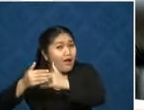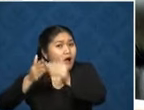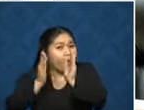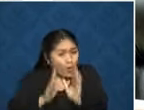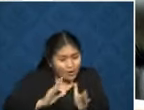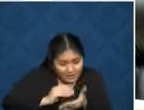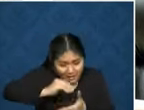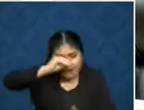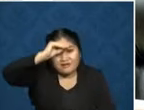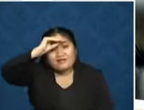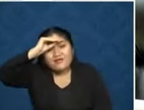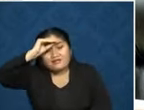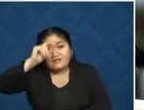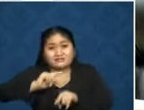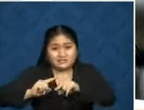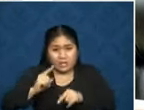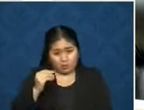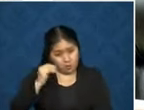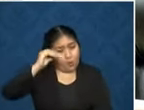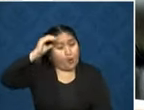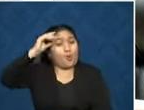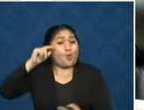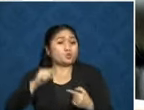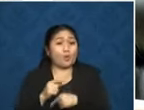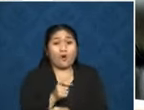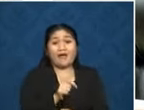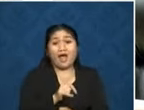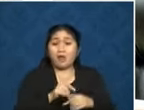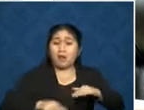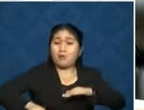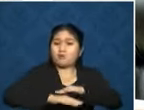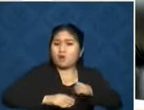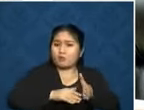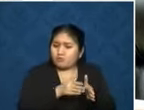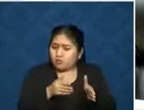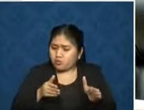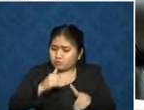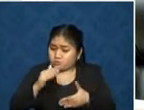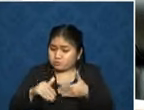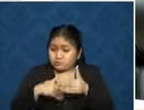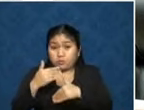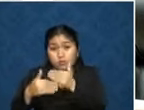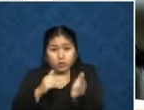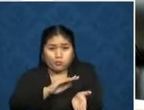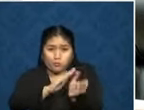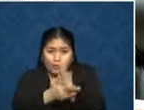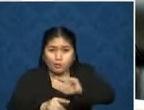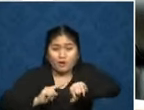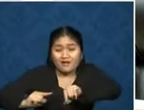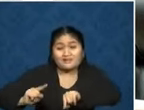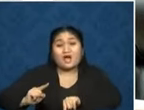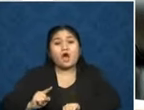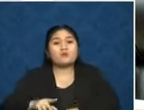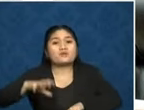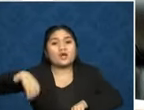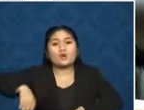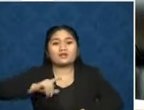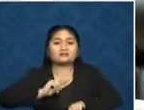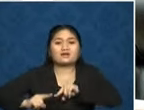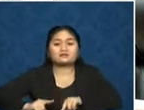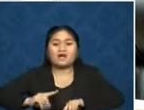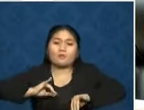เรียนนักศึกษาให้มีความรู้ด้าน AI ตั้งแต่พื้นฐานจนถึงการประยุกต์ใช้พบว่ามีหลายหน่วยงานนะครับเข้ามาเป็นเจ้าภาพในการฝึกอบ